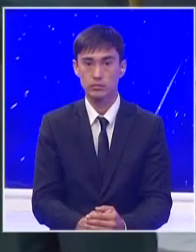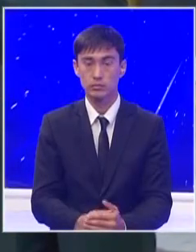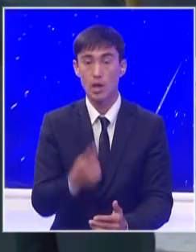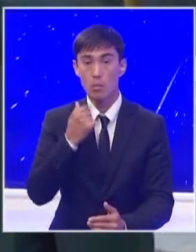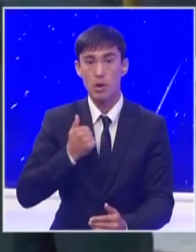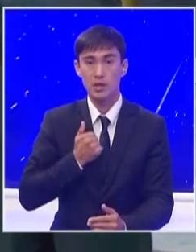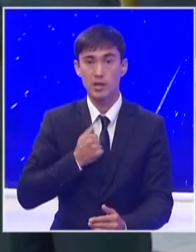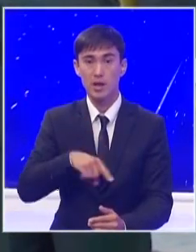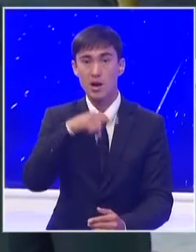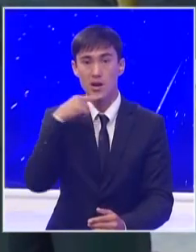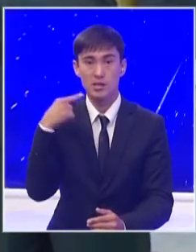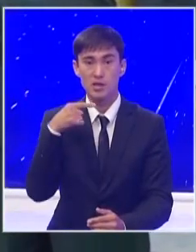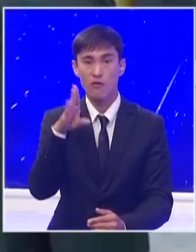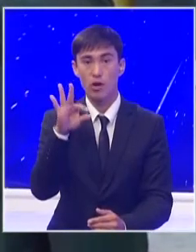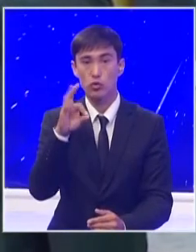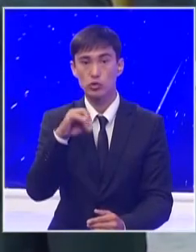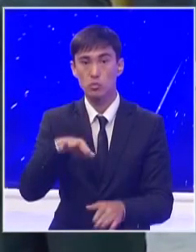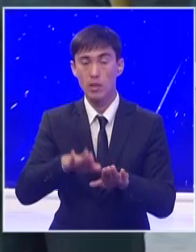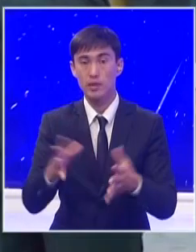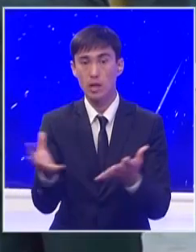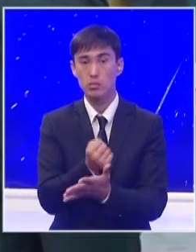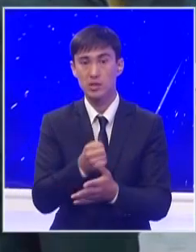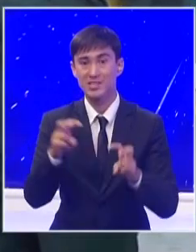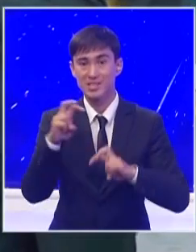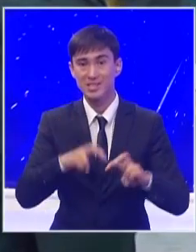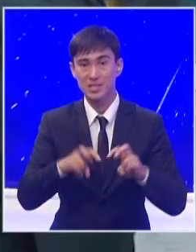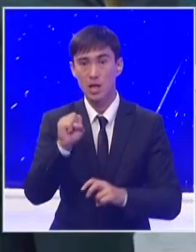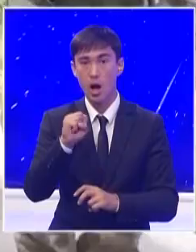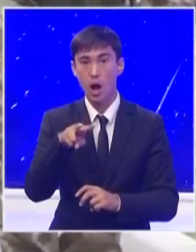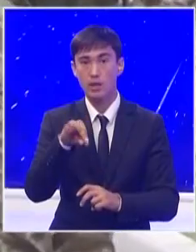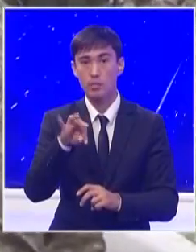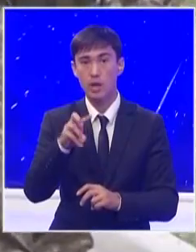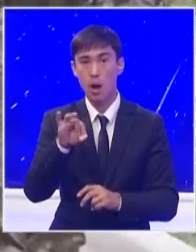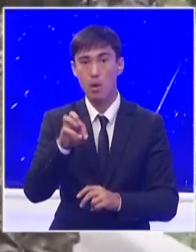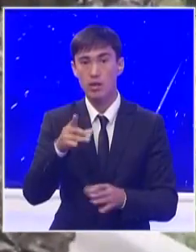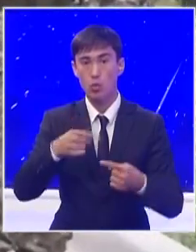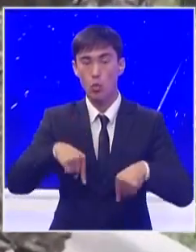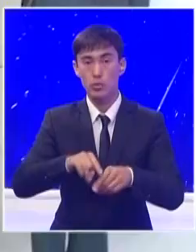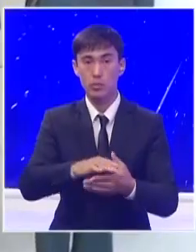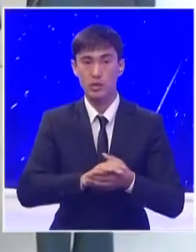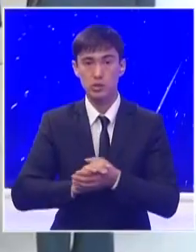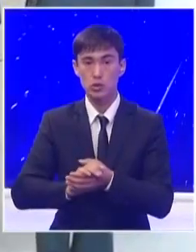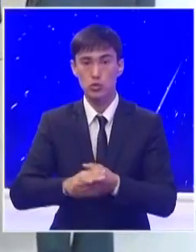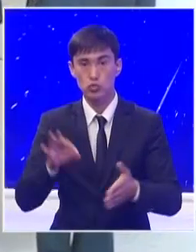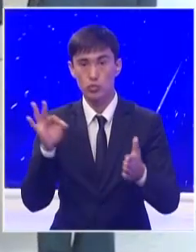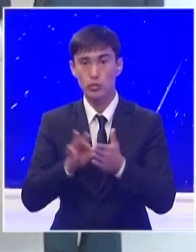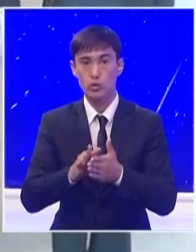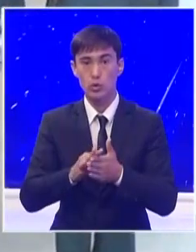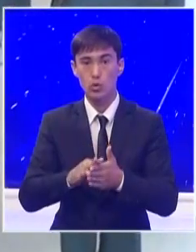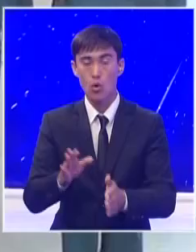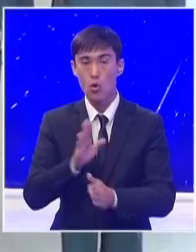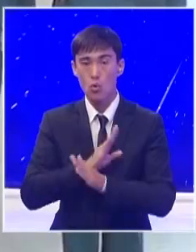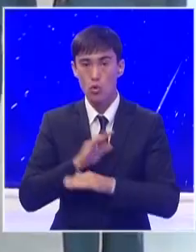Майдангер мәйіті Ресейдің Воронеж маңынан табылған. Іздестірген атамның аманаты қоғамдық бірлестігі. Ұстанымдары өлді разы болмай,